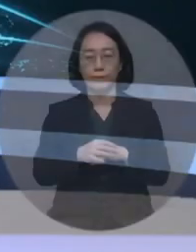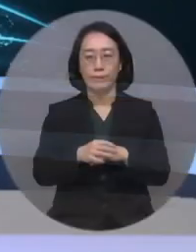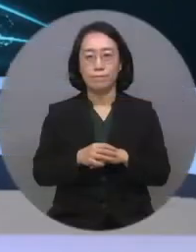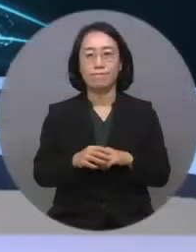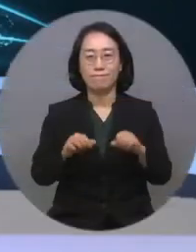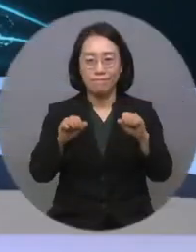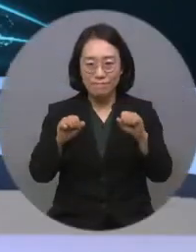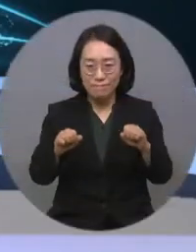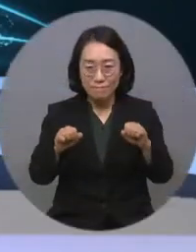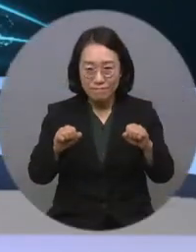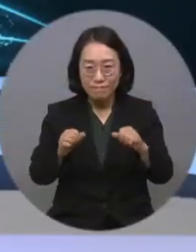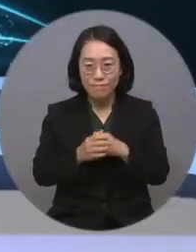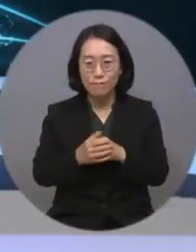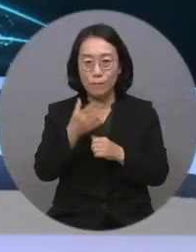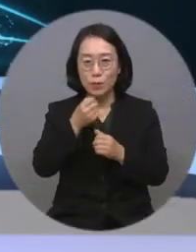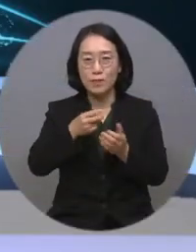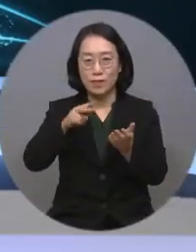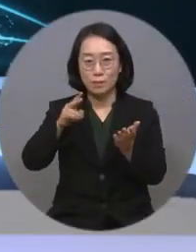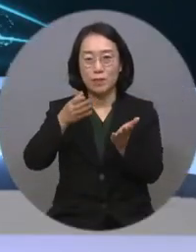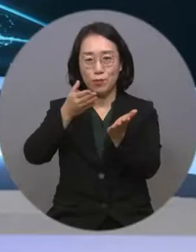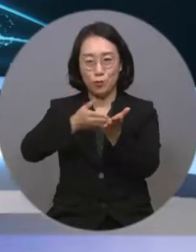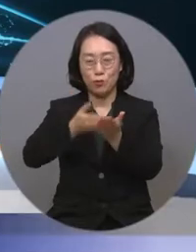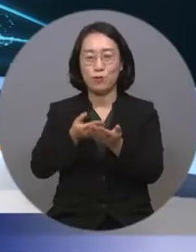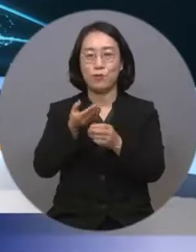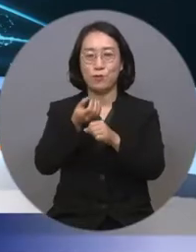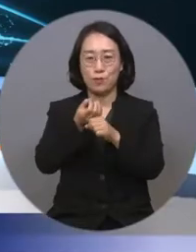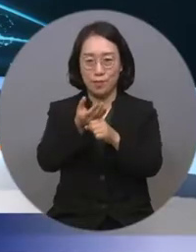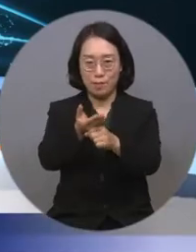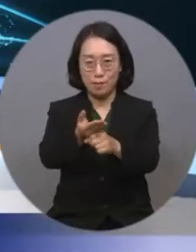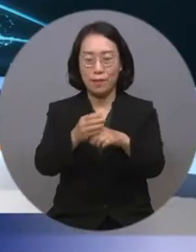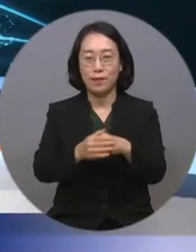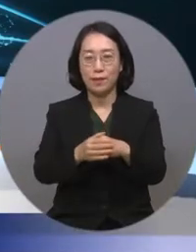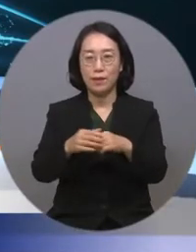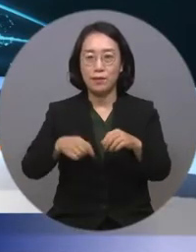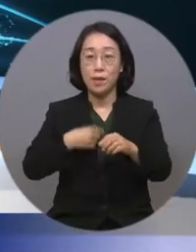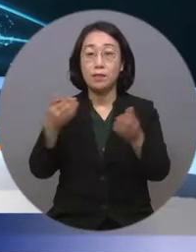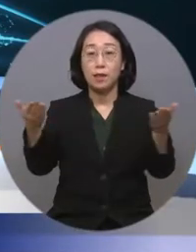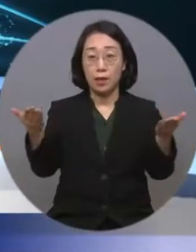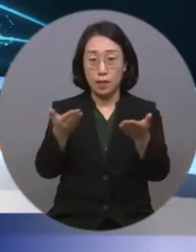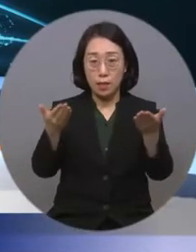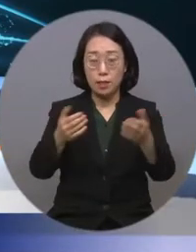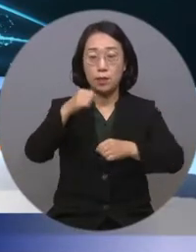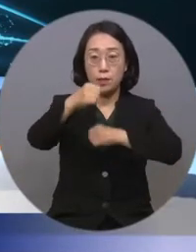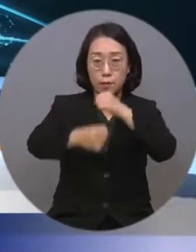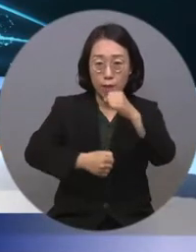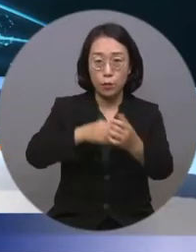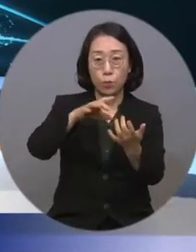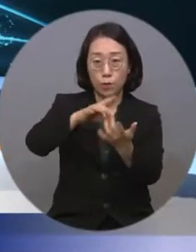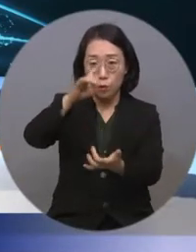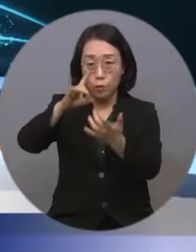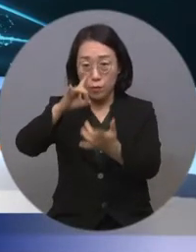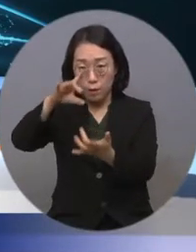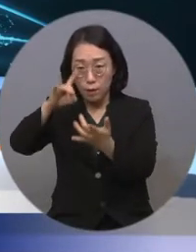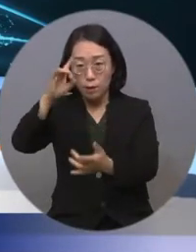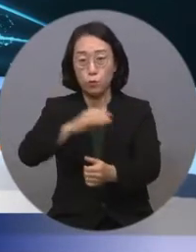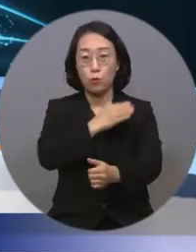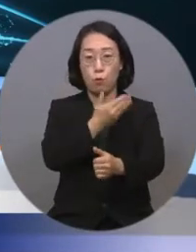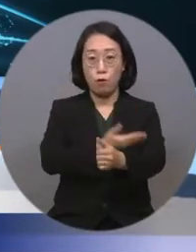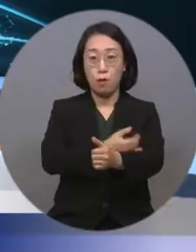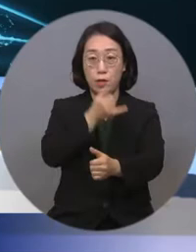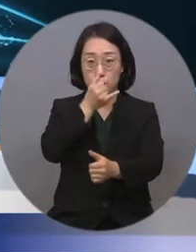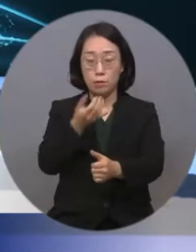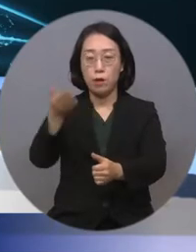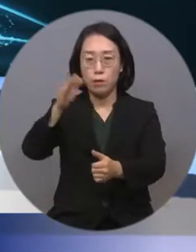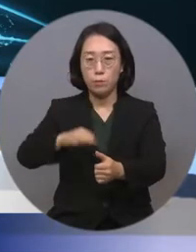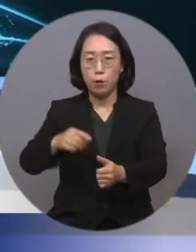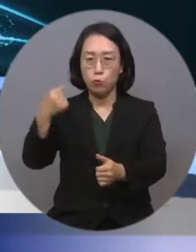시청자 여러분 안녕하십니까? 복지TV 뉴스입니다. 누구나 자신의 직업을 자유롭게 선택할 수 있는 권리가 있죠. 하지만